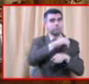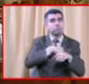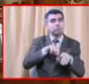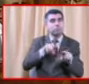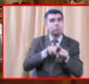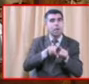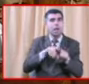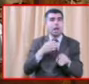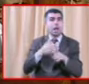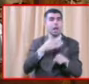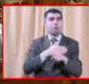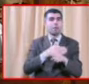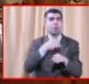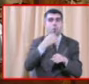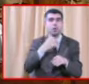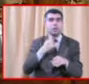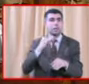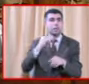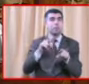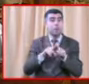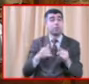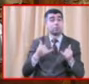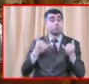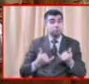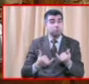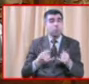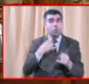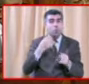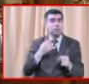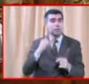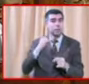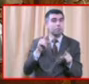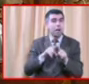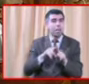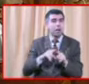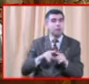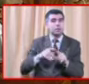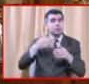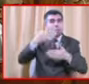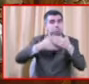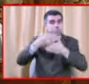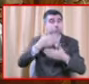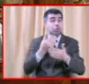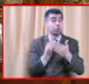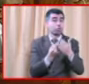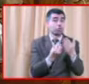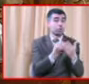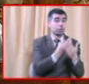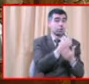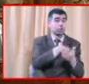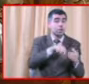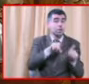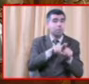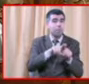الجنوب الشرقي، كان طالبوا بهذه المناسبة ترميم وإصلاح الطرق والقناطرة زايدة، لا لأنها